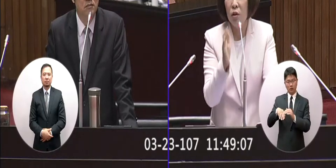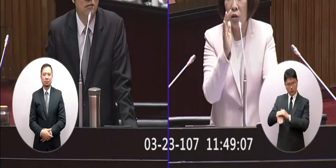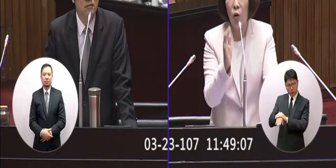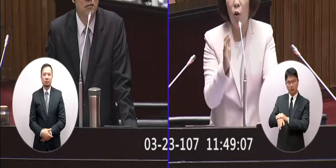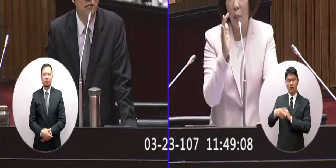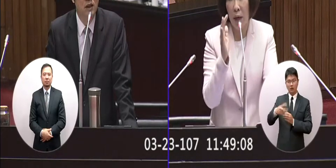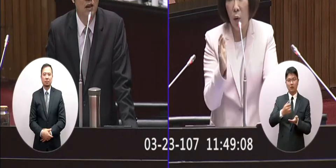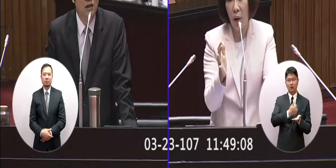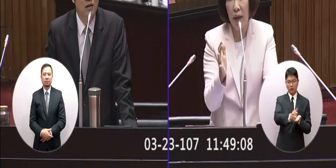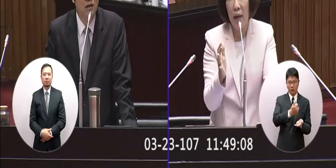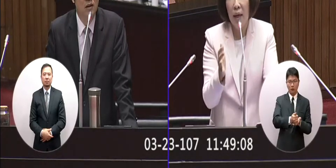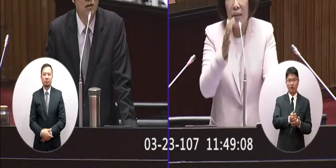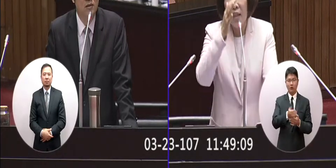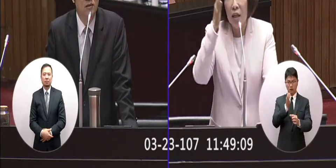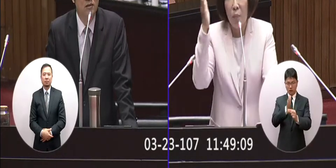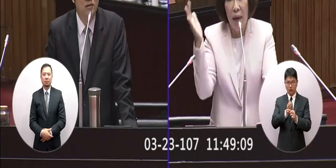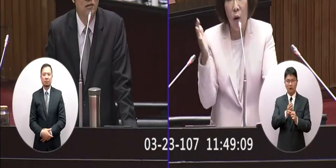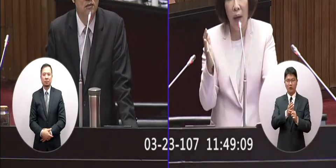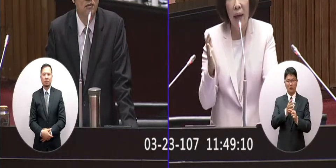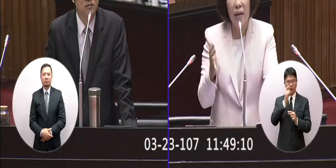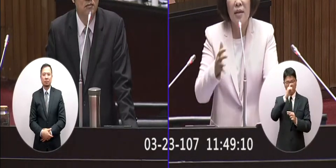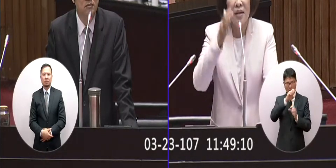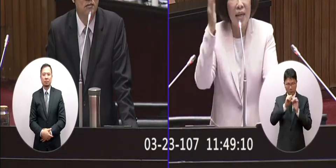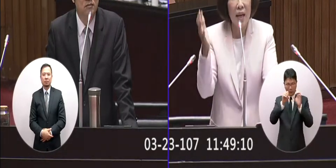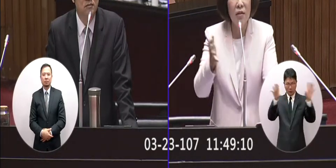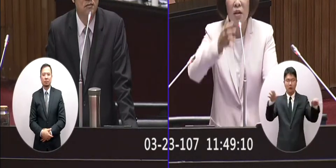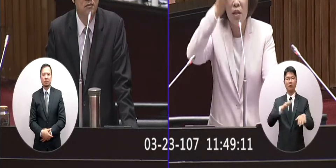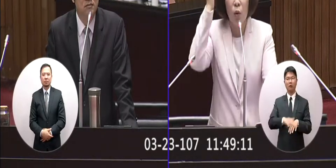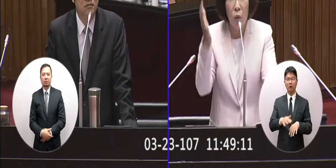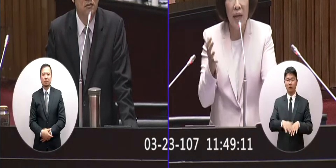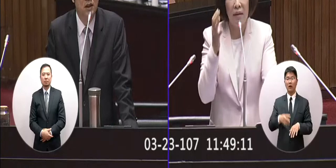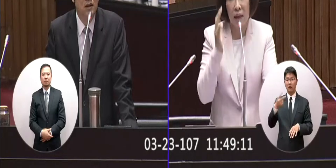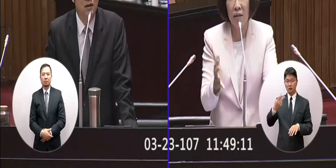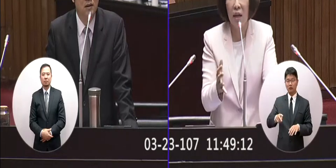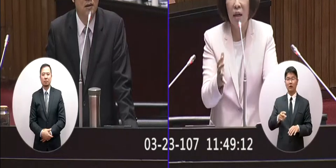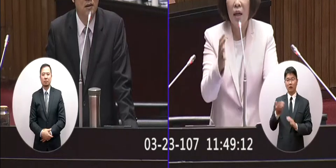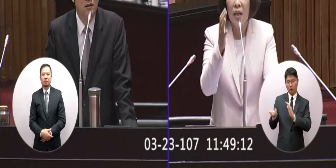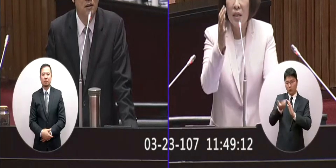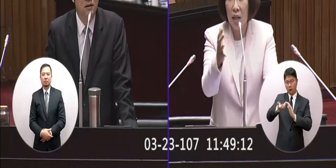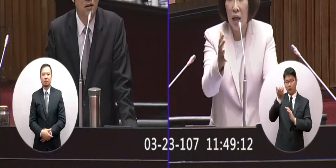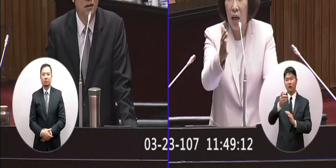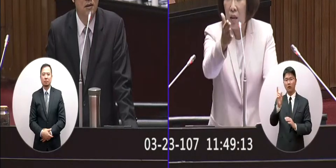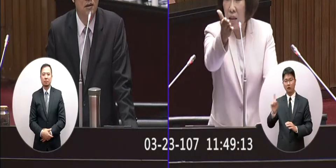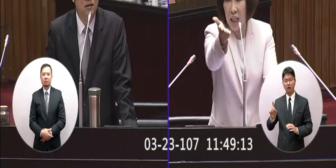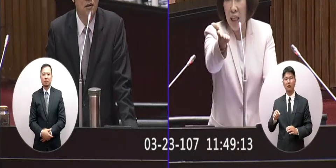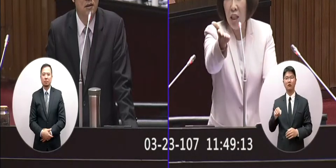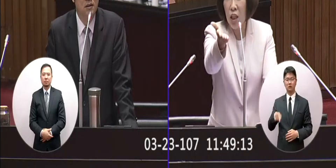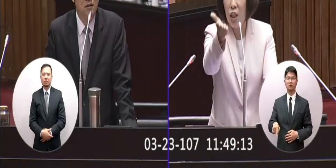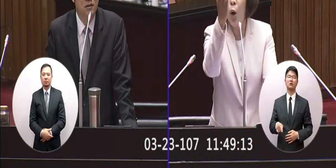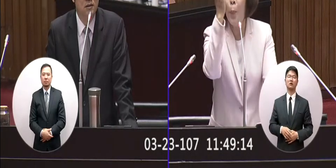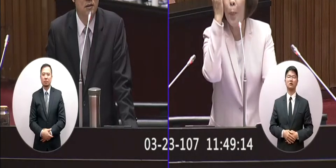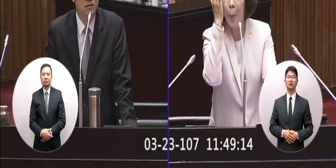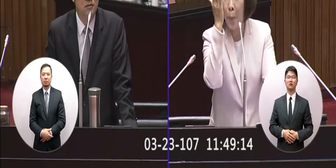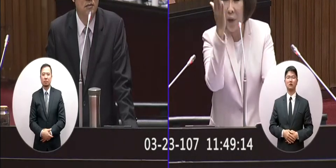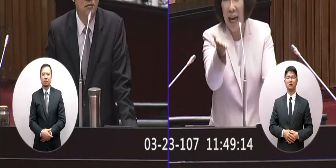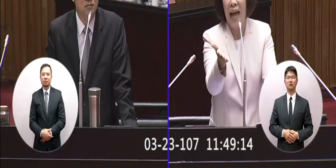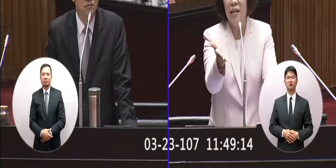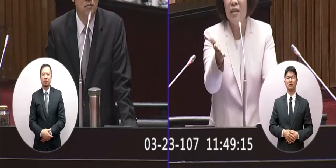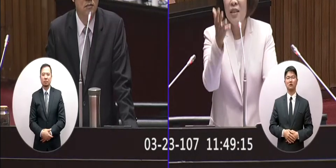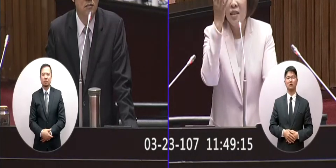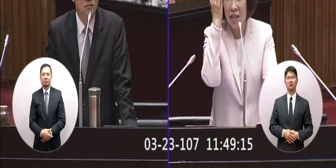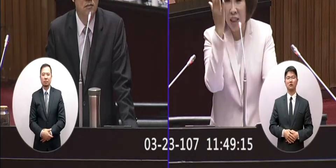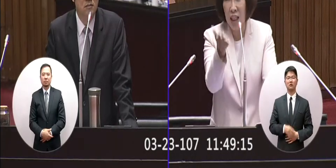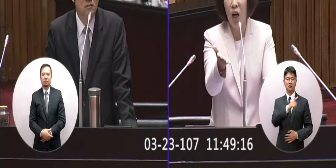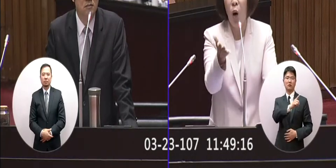运送就有煤灰，在这个煤灰燃烧造成的污染等等，这个您都不